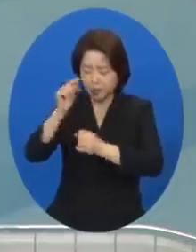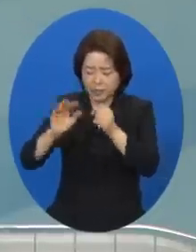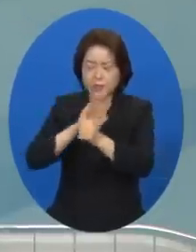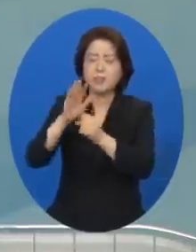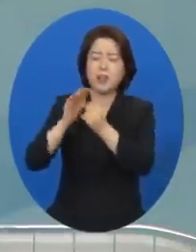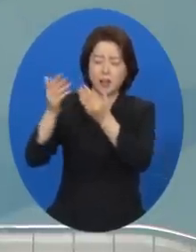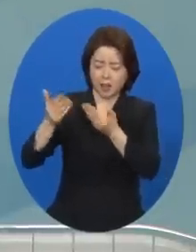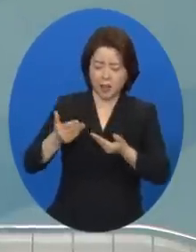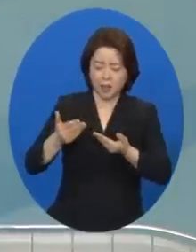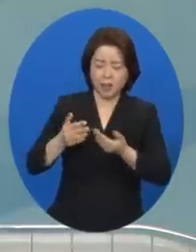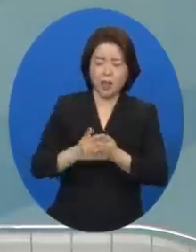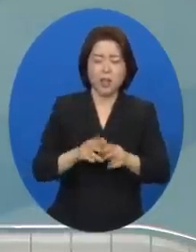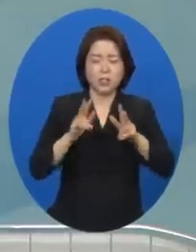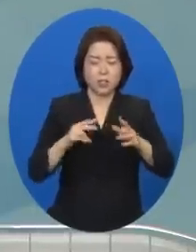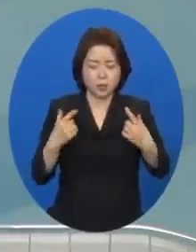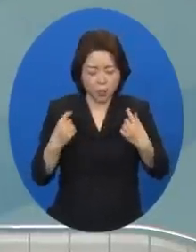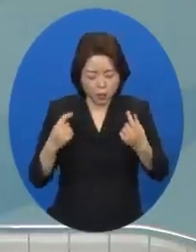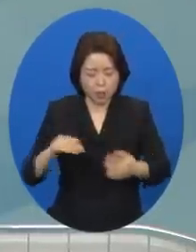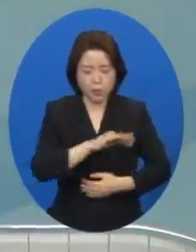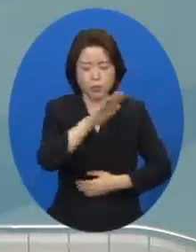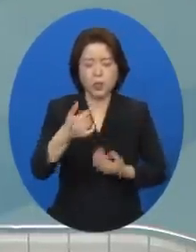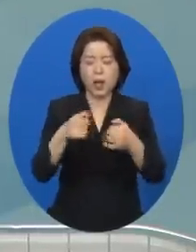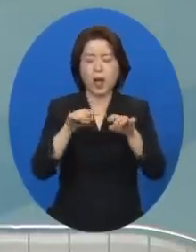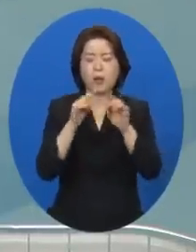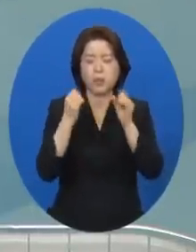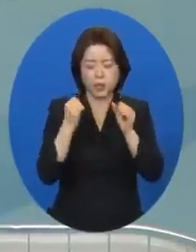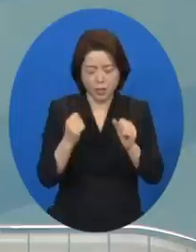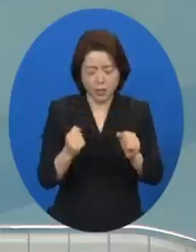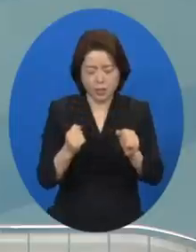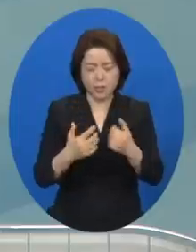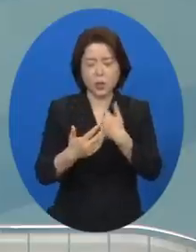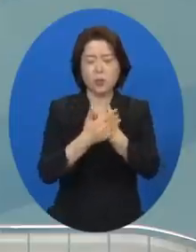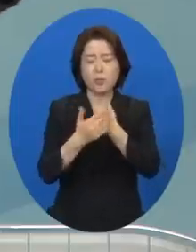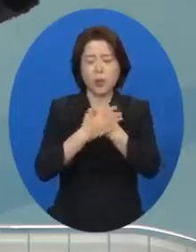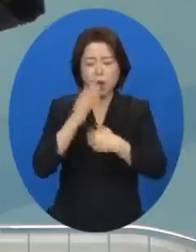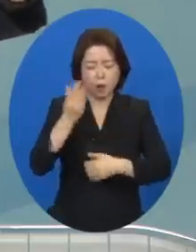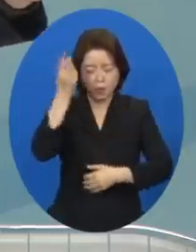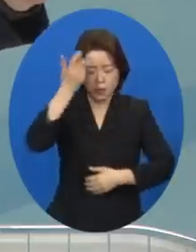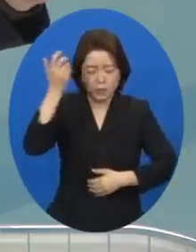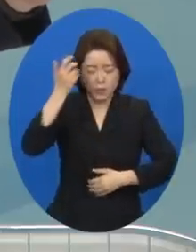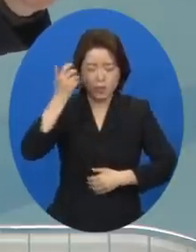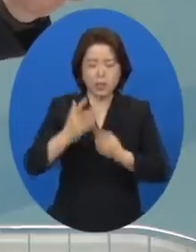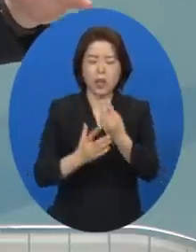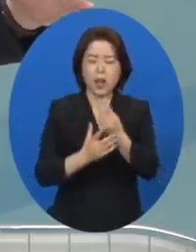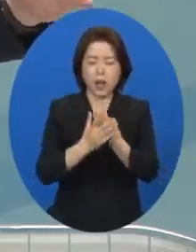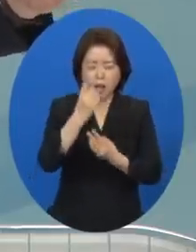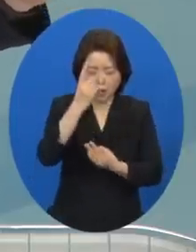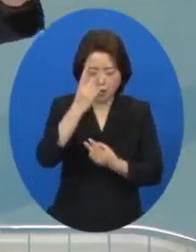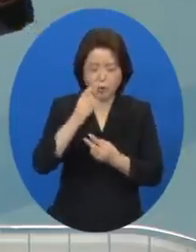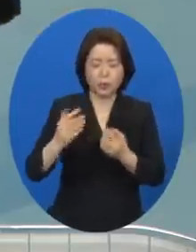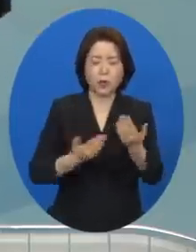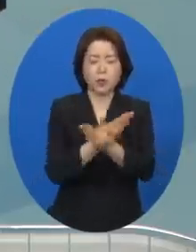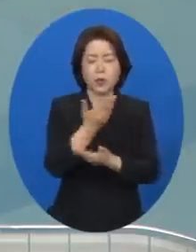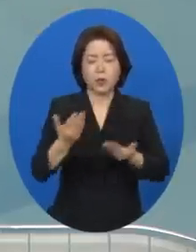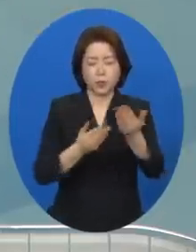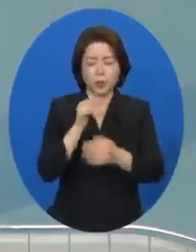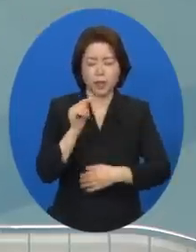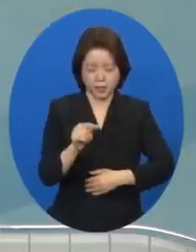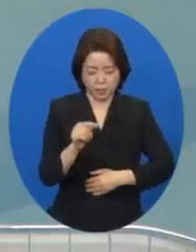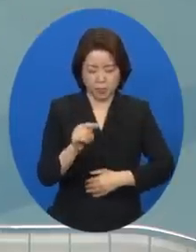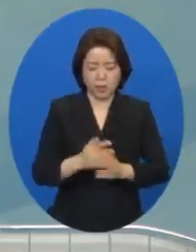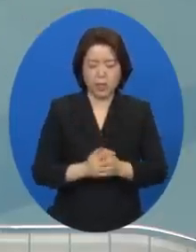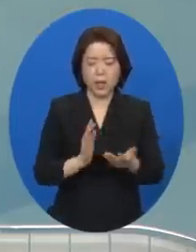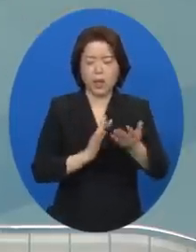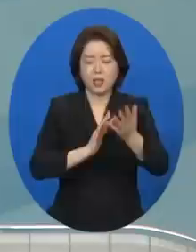하심과 지금도 우리와 함께 하시는 보혜사 성령의 1 되도록 교통 하심이 하나님께